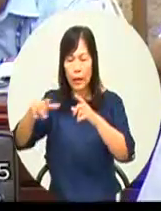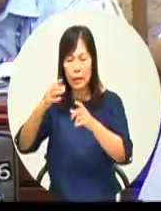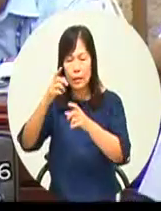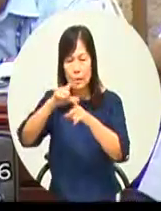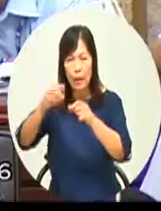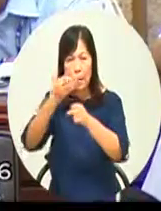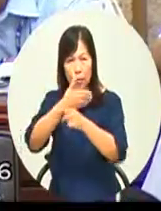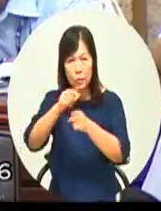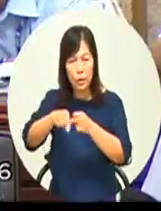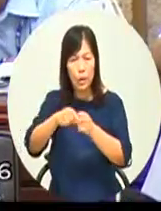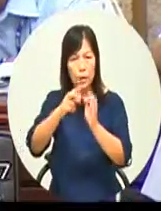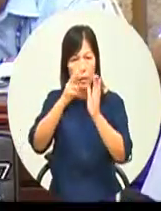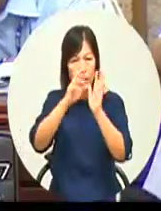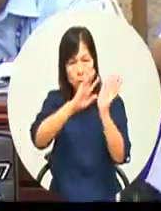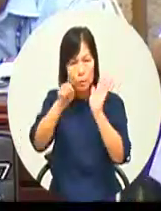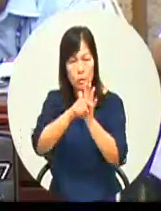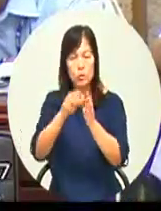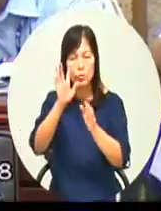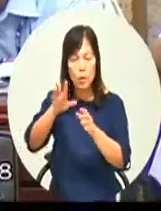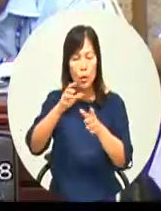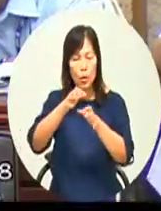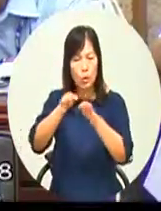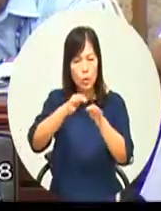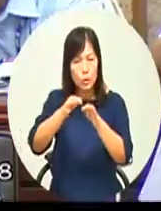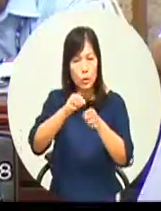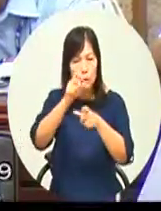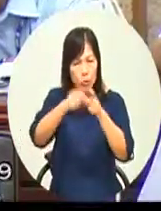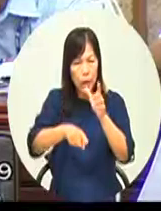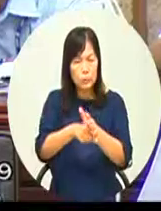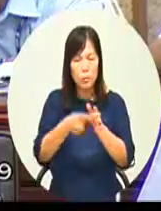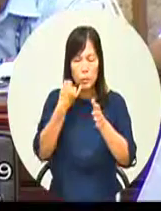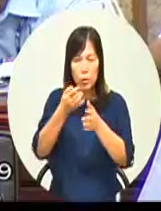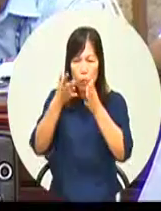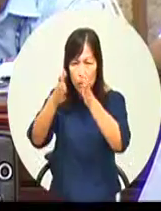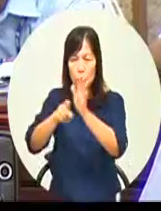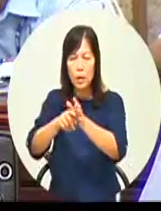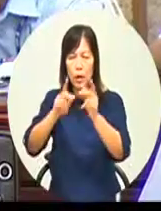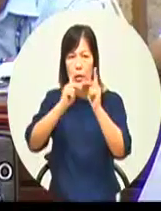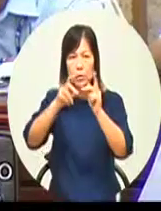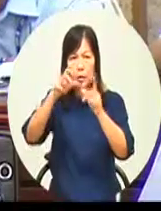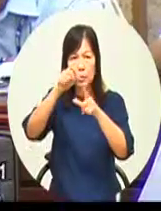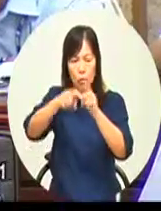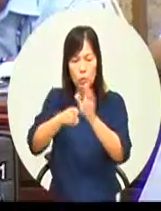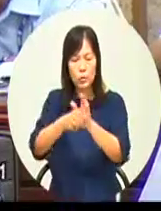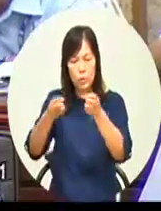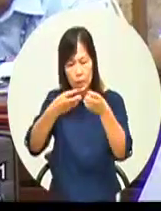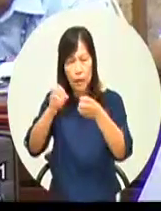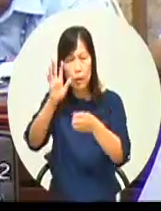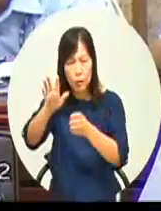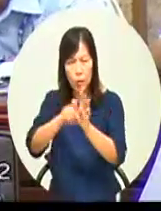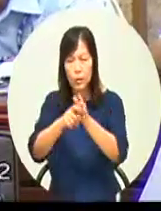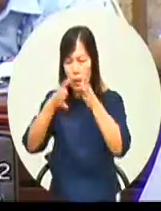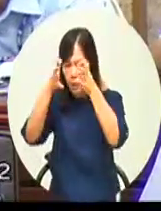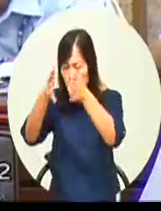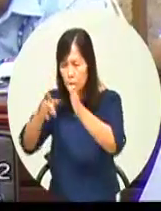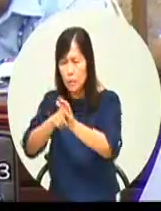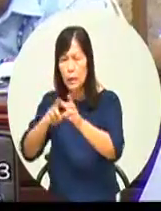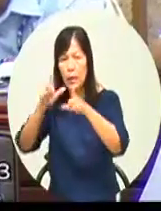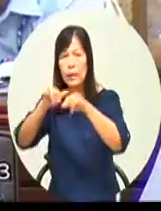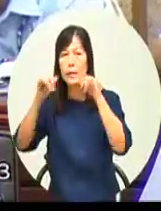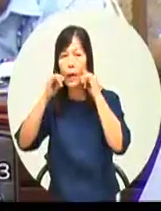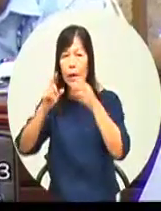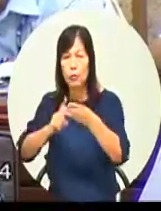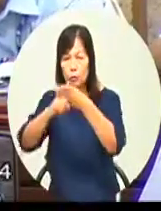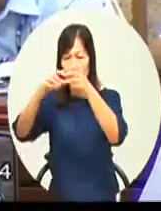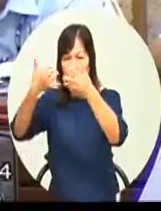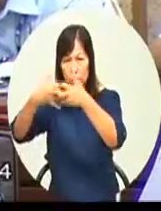例，其实现在也有厂商在针对跟捷运公司部分也在洽谈，希望针对大寮主机场部分这一部分来